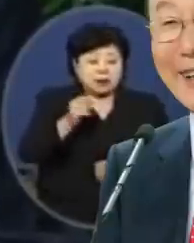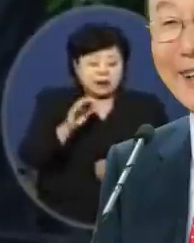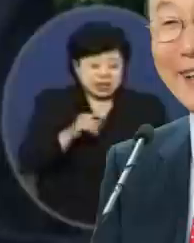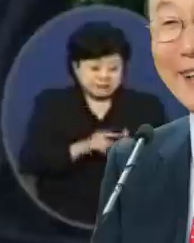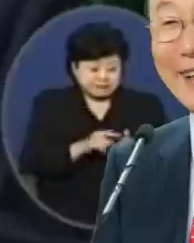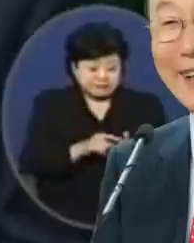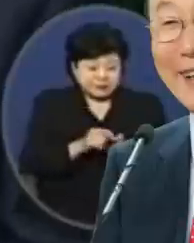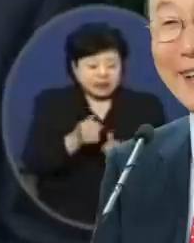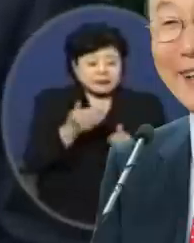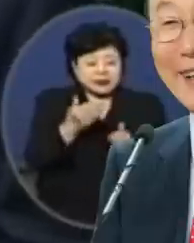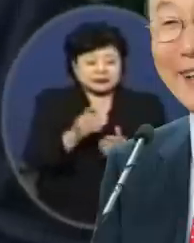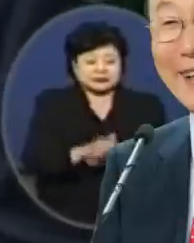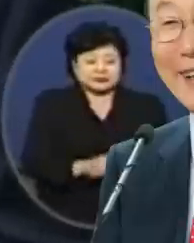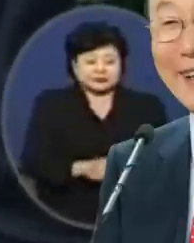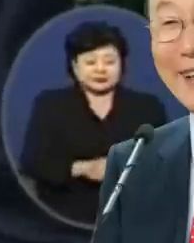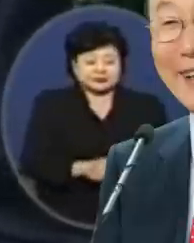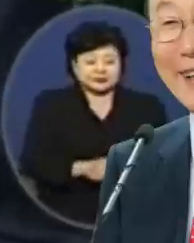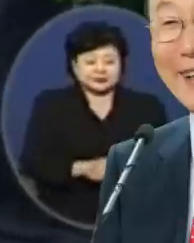그 하나님께서